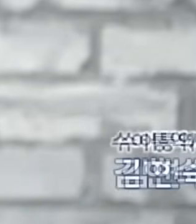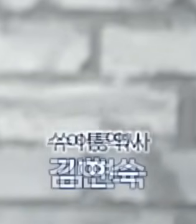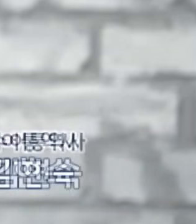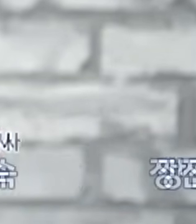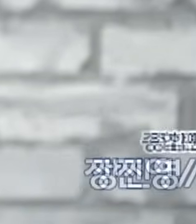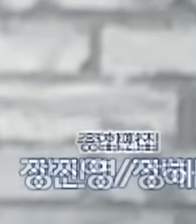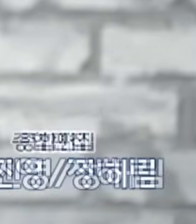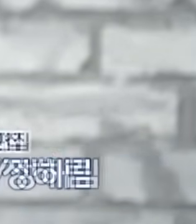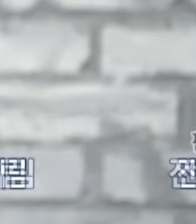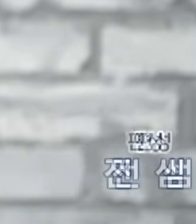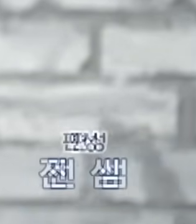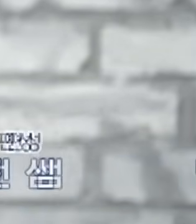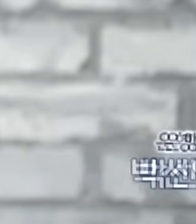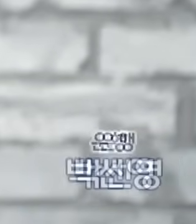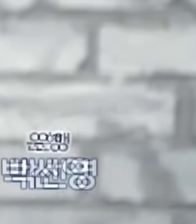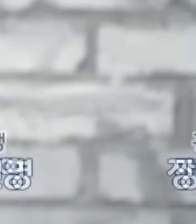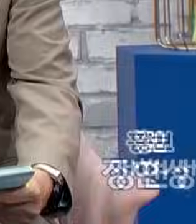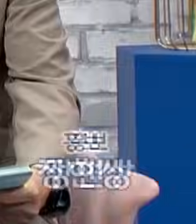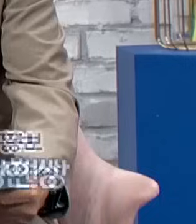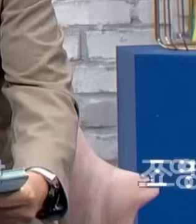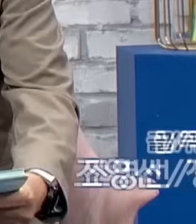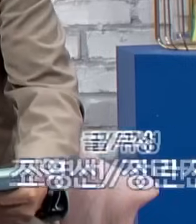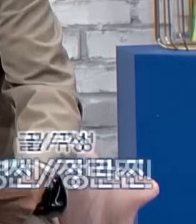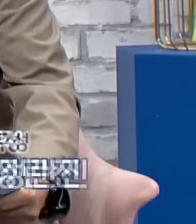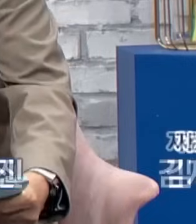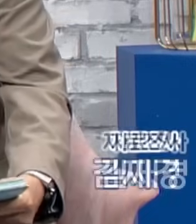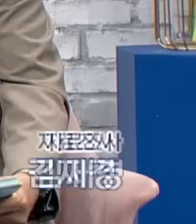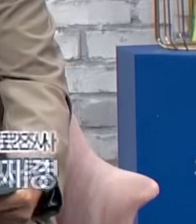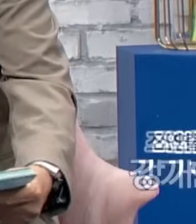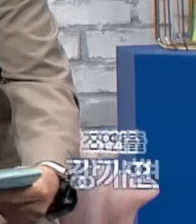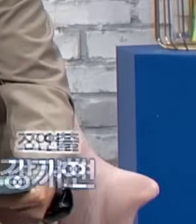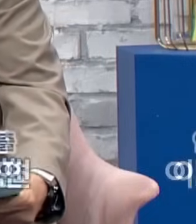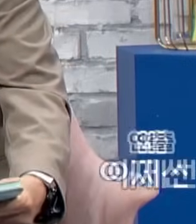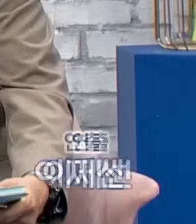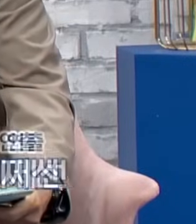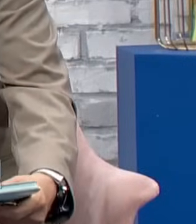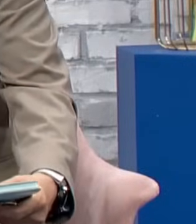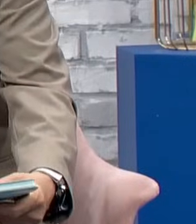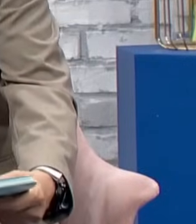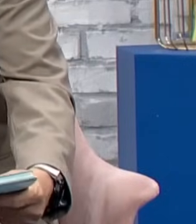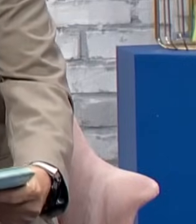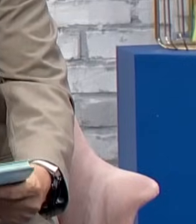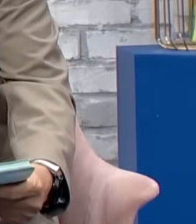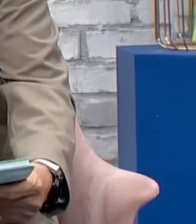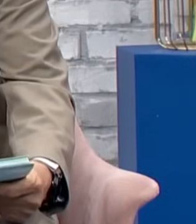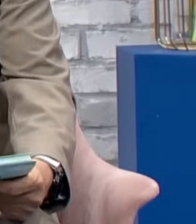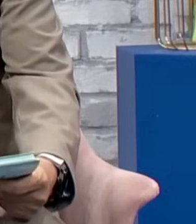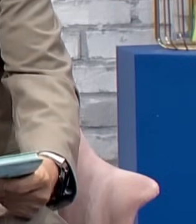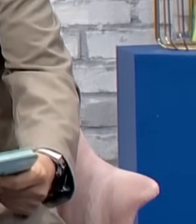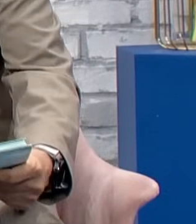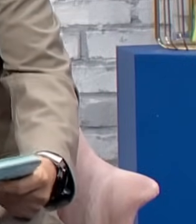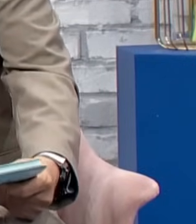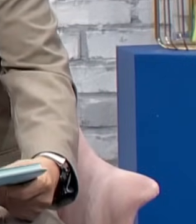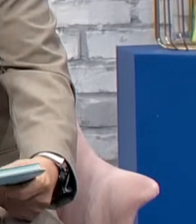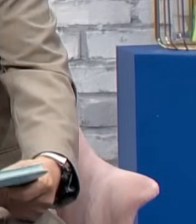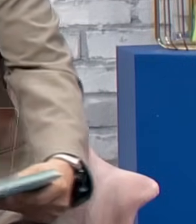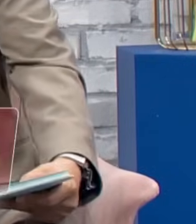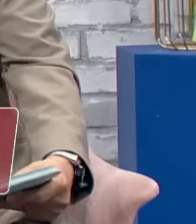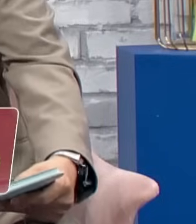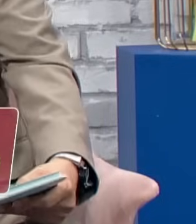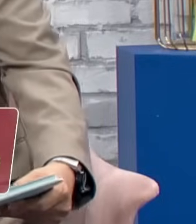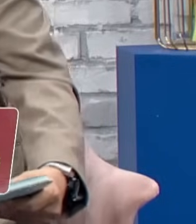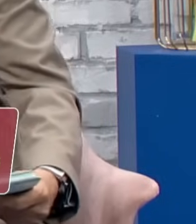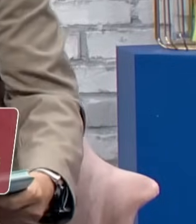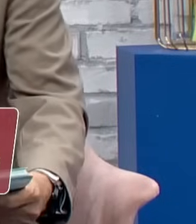주짓수를 이용해서도 신앙 회복 하십니다네 자 저희 시트에서는 다음 세대와 가슴뛰는 세상을 열어갑니다는 슬로건으로